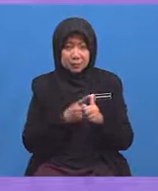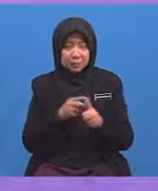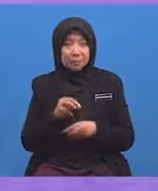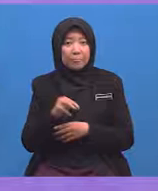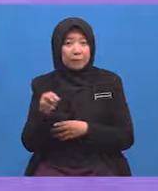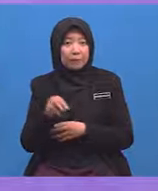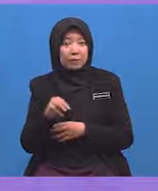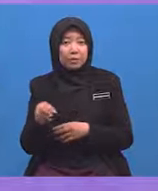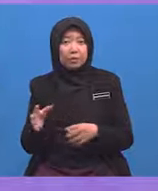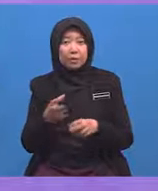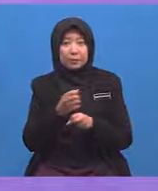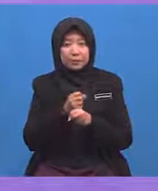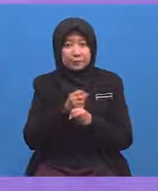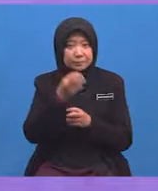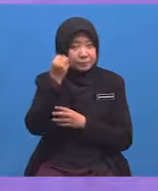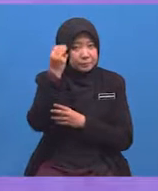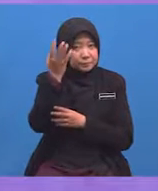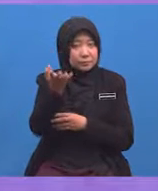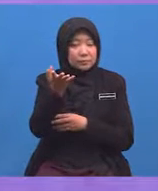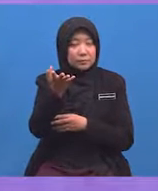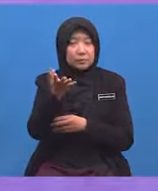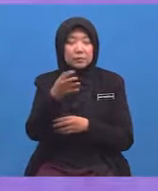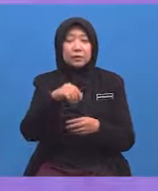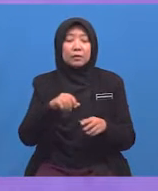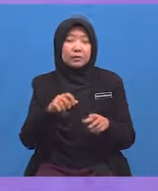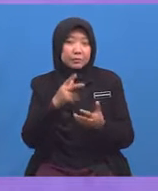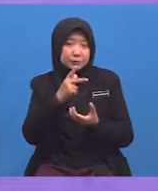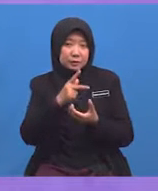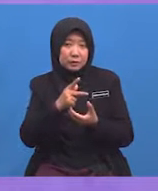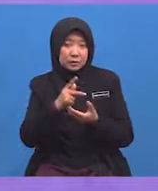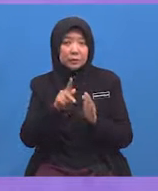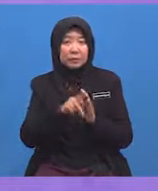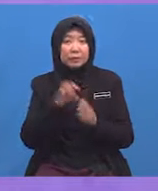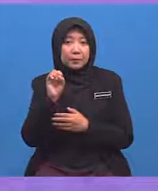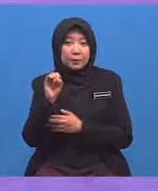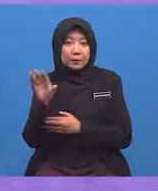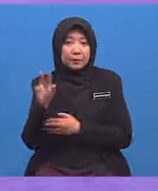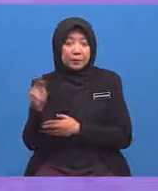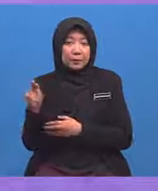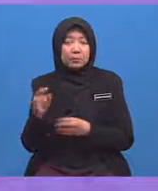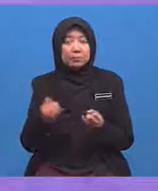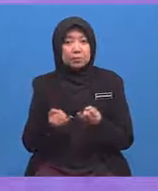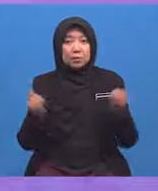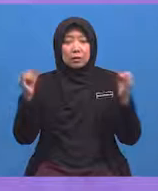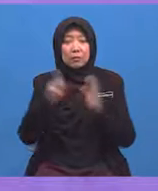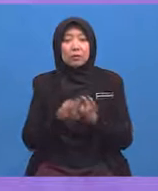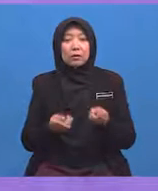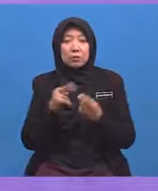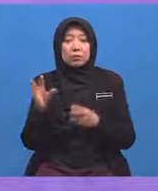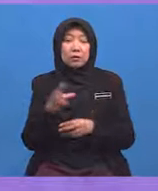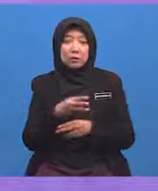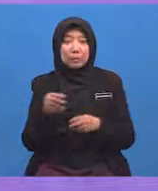Antaranya ialah, yang pertama, murid-murid dapat menyatakan kesan